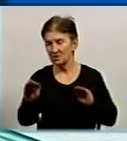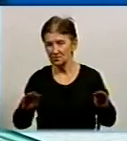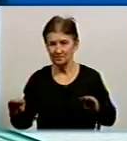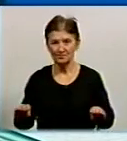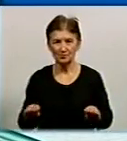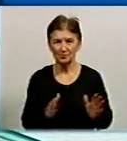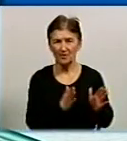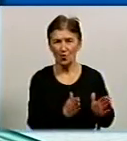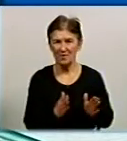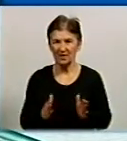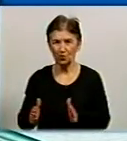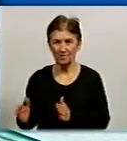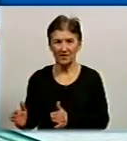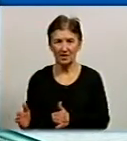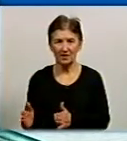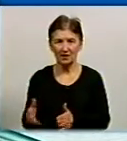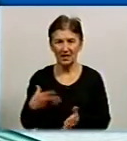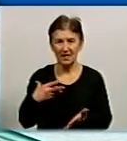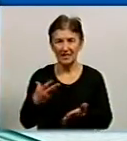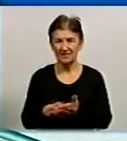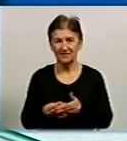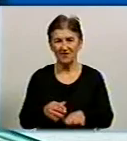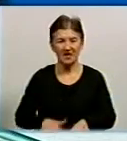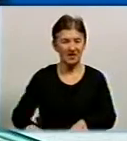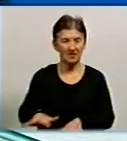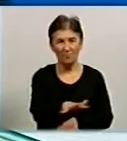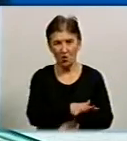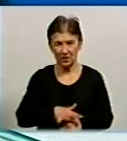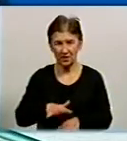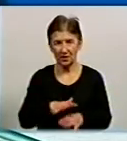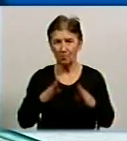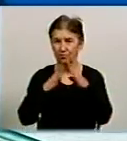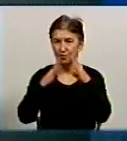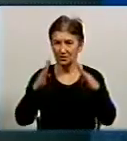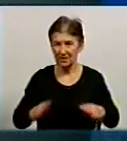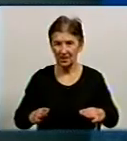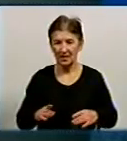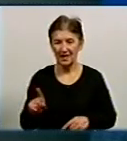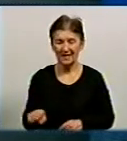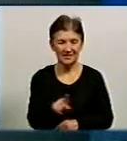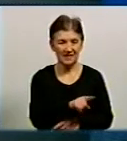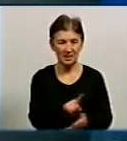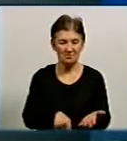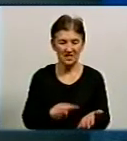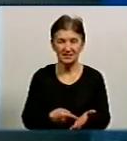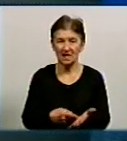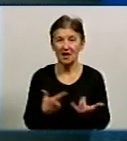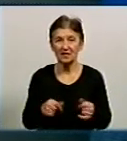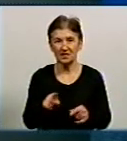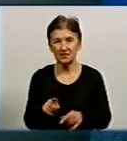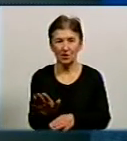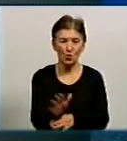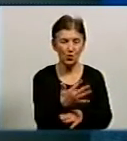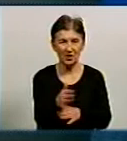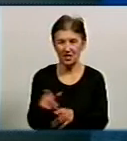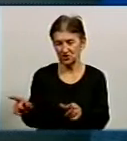впорядковувати, ну, скажімо, свої двори, свої будинки, ті місця, там, де ти ходиш, там, де ти гуляєш з